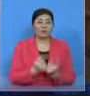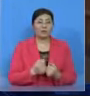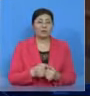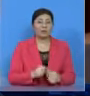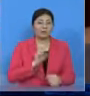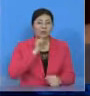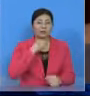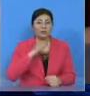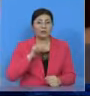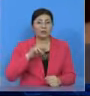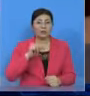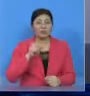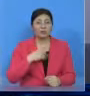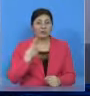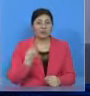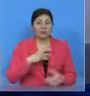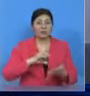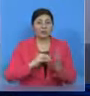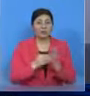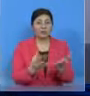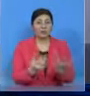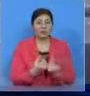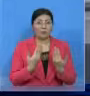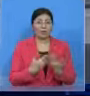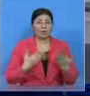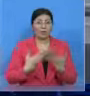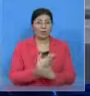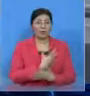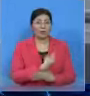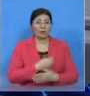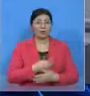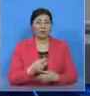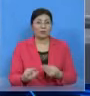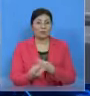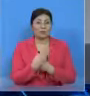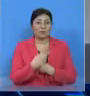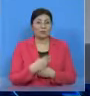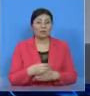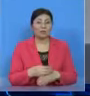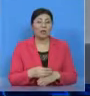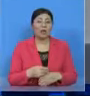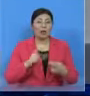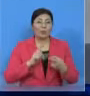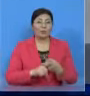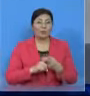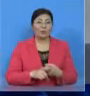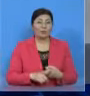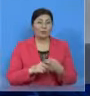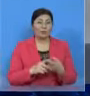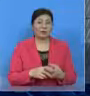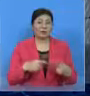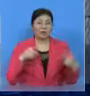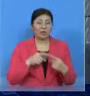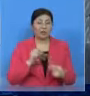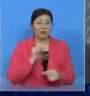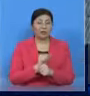Майсеев бұған дейін вакцинаның алғашқы екі компонентін алды. Бүгін қайта иммундау шарасына келді. Ол екпенің ауыр дертке қарсы бірден бір құрал екенін